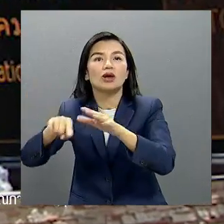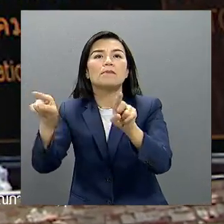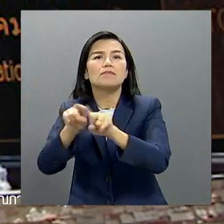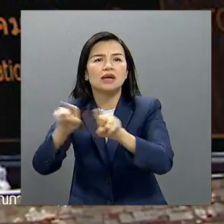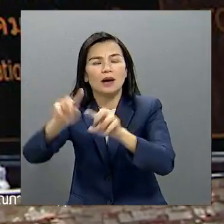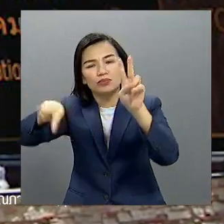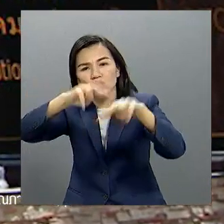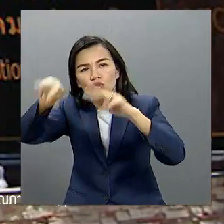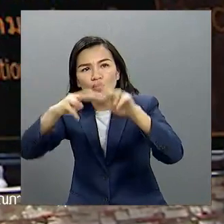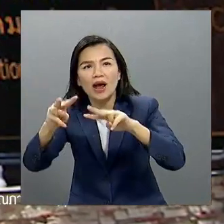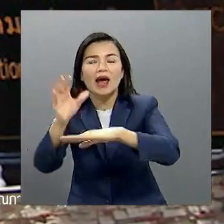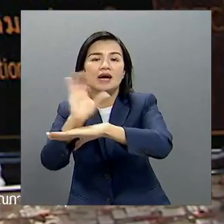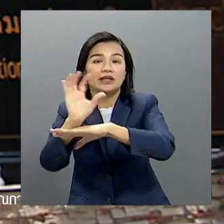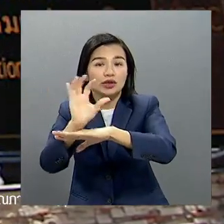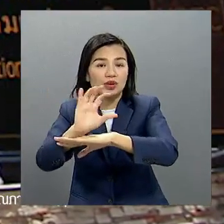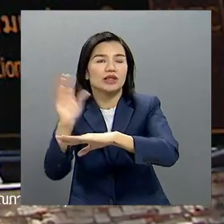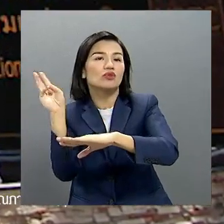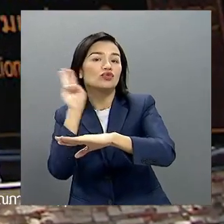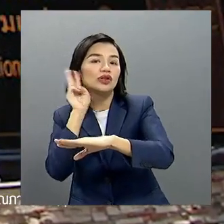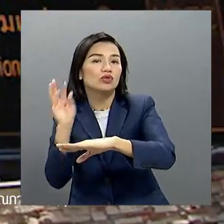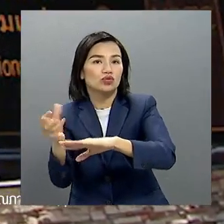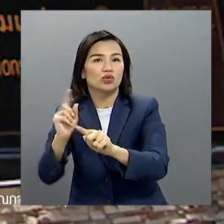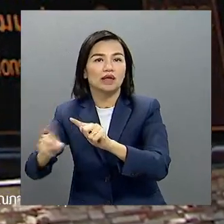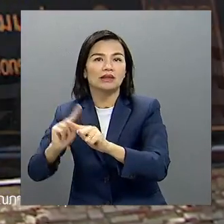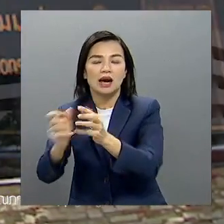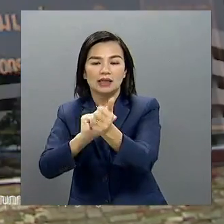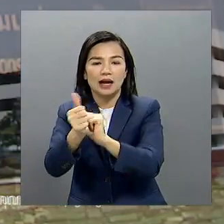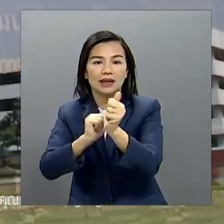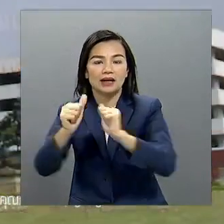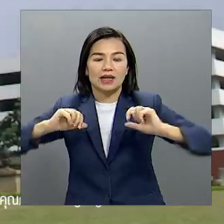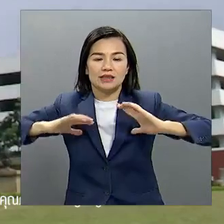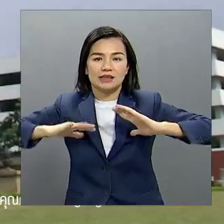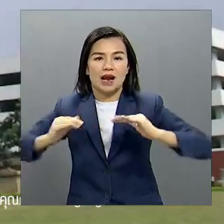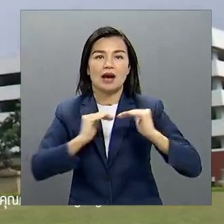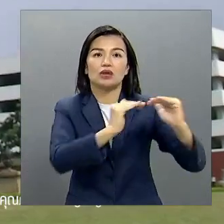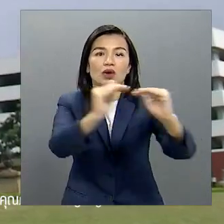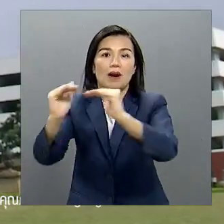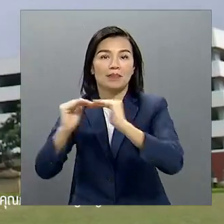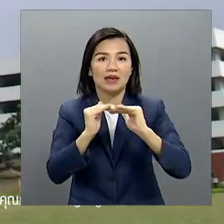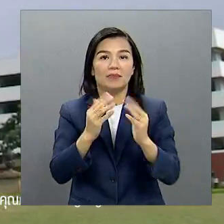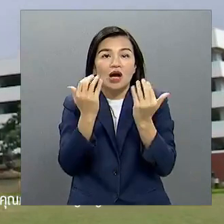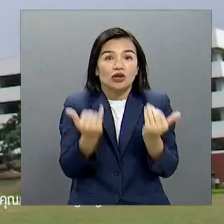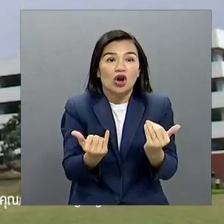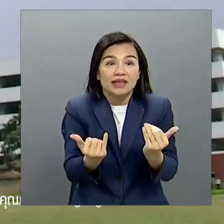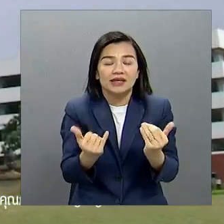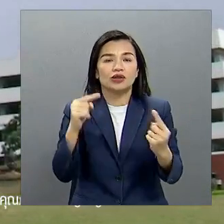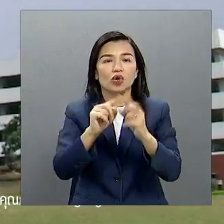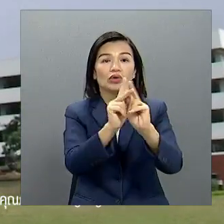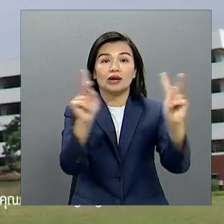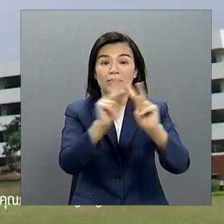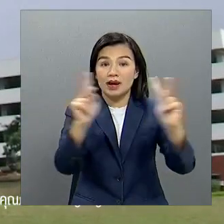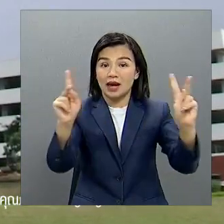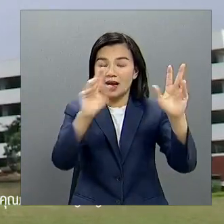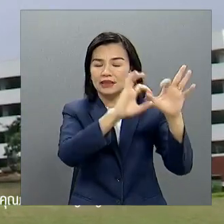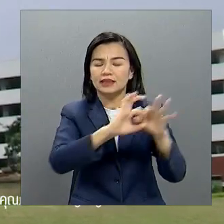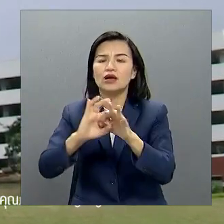การโทรคมนาคมให้เกิดการแข่งขันเสรีอย่างเป็นธรรมซึ่งปัจจุบันนี้คือคณะกรรมการกิจการกระจายเสียงกิจการโ